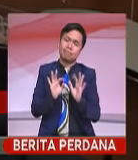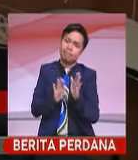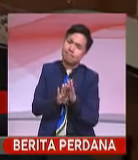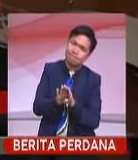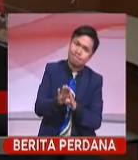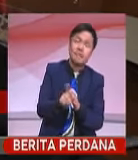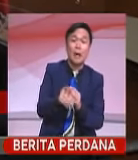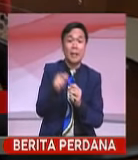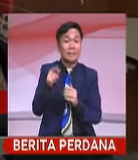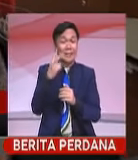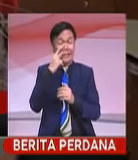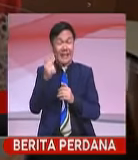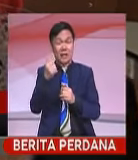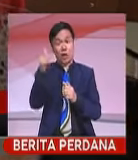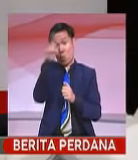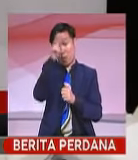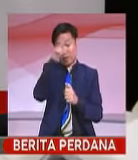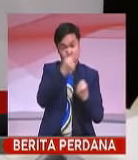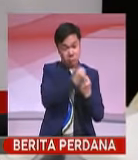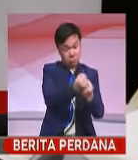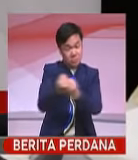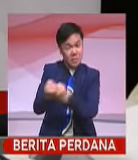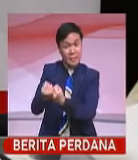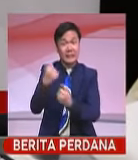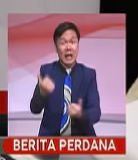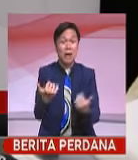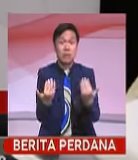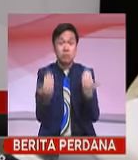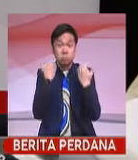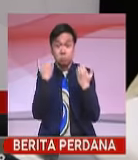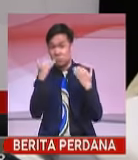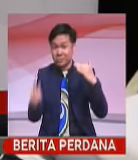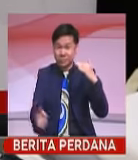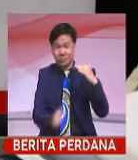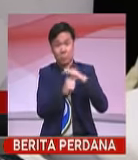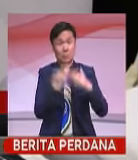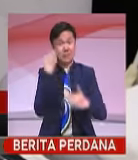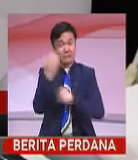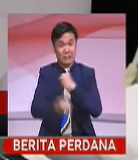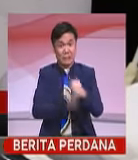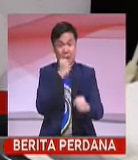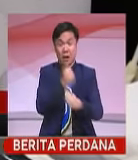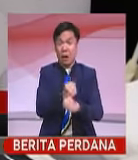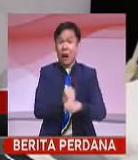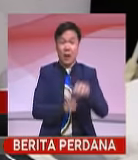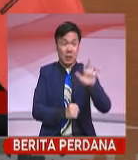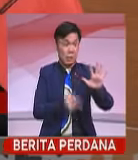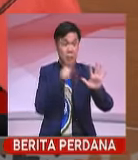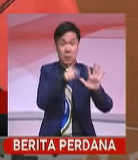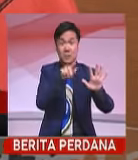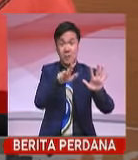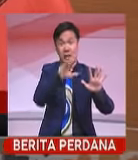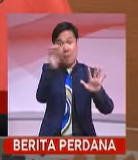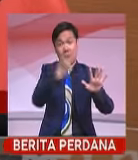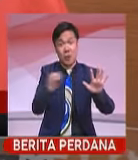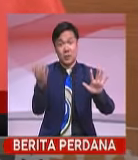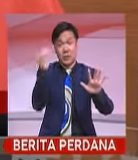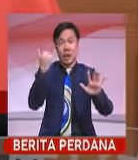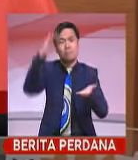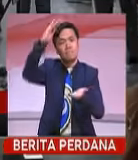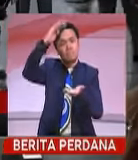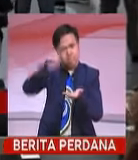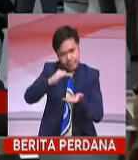Tambahnya, dengan pelbagai bantuan kerajaan, kadar pengangguran yang memuncak pada tahun lepas sehingga mencecah 5.3%